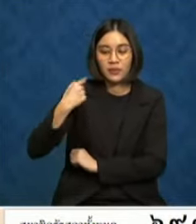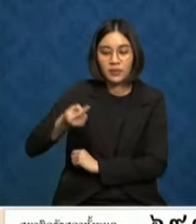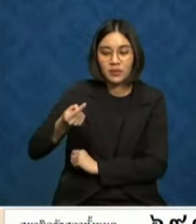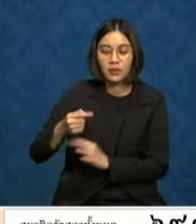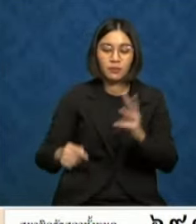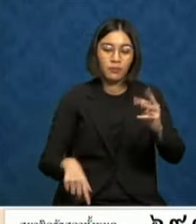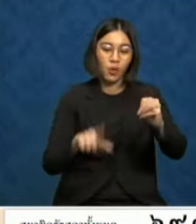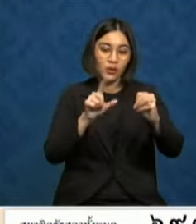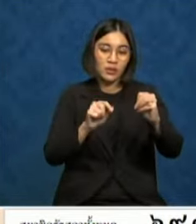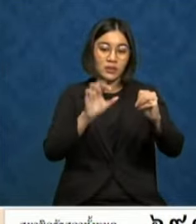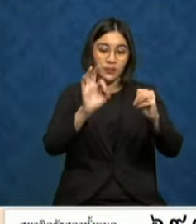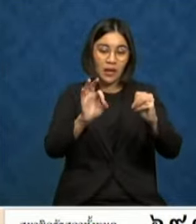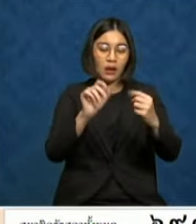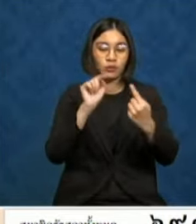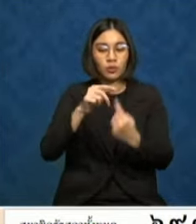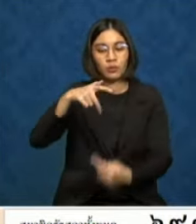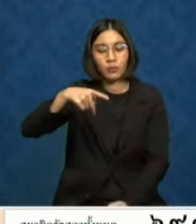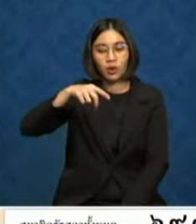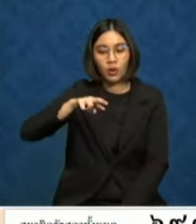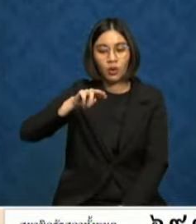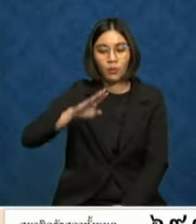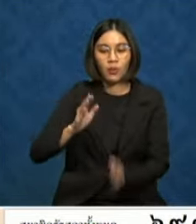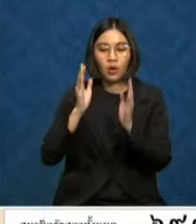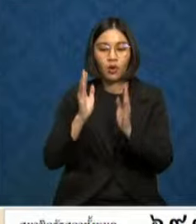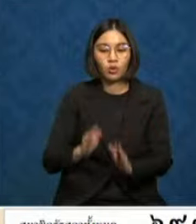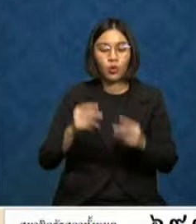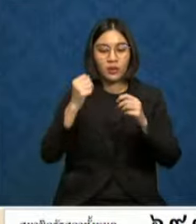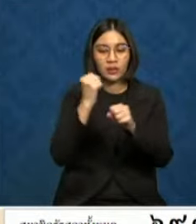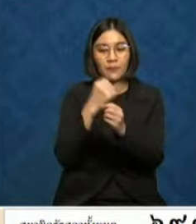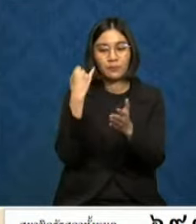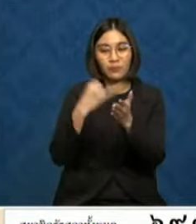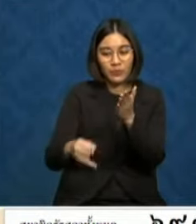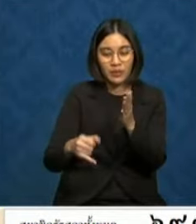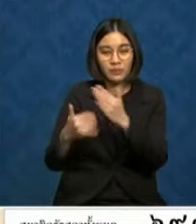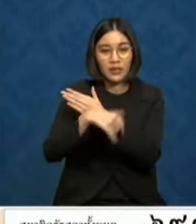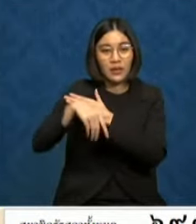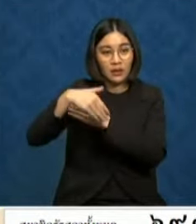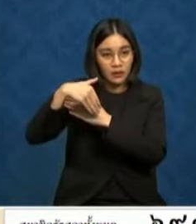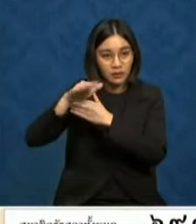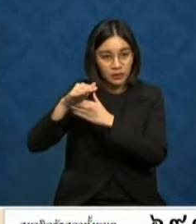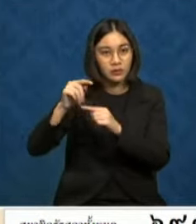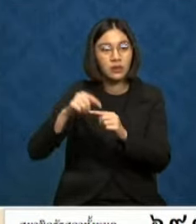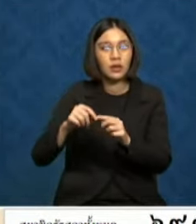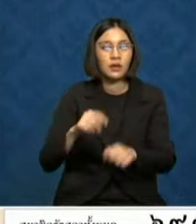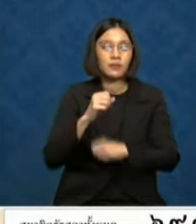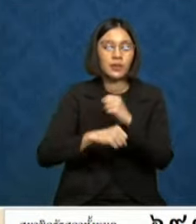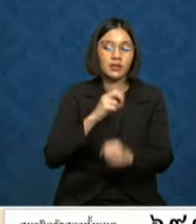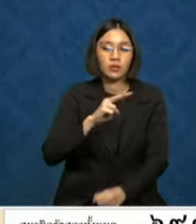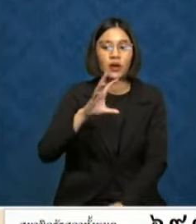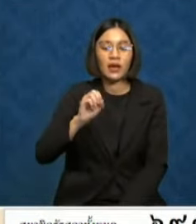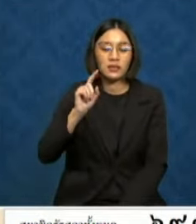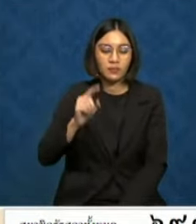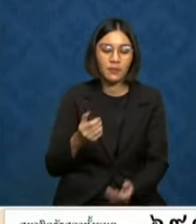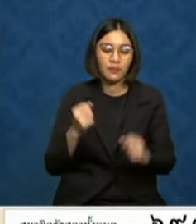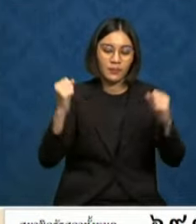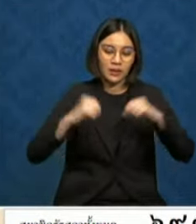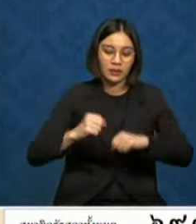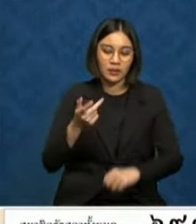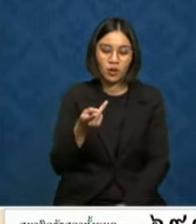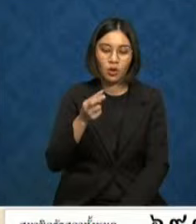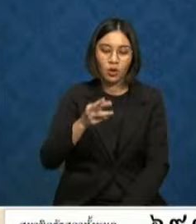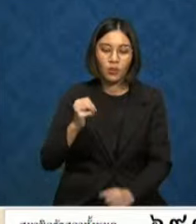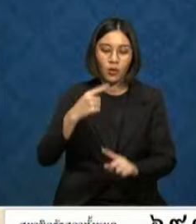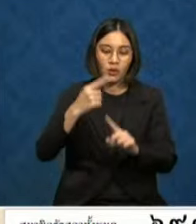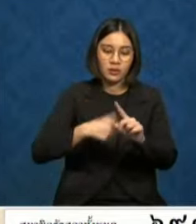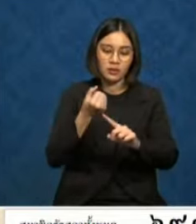คือมาตรา29ของพรบผู้ไร้ข้ามแดนพ.ศ.2551และมติครม.เมื่อวันที่29ธัน